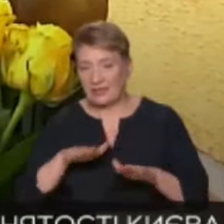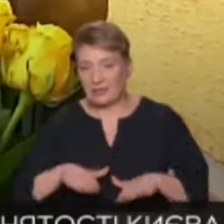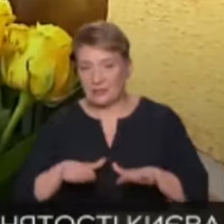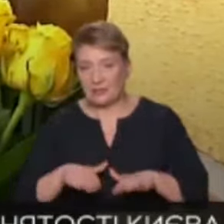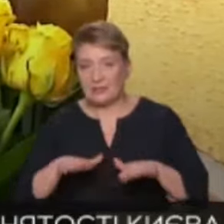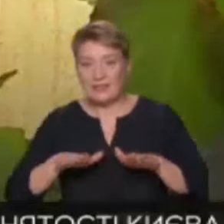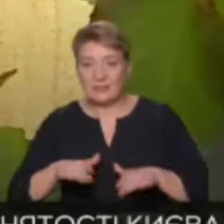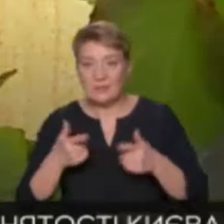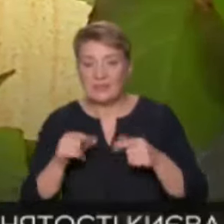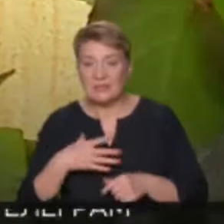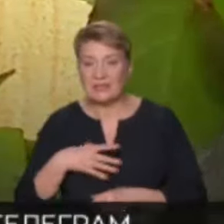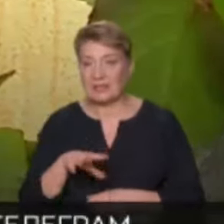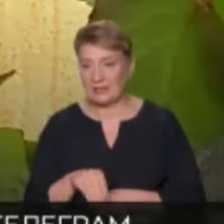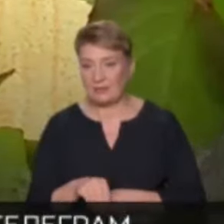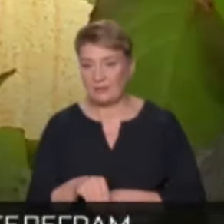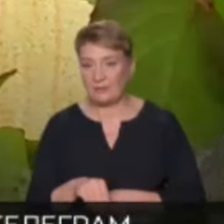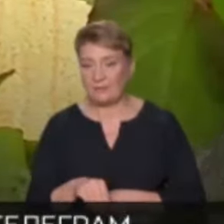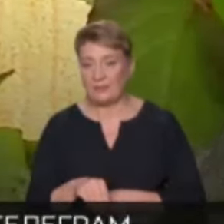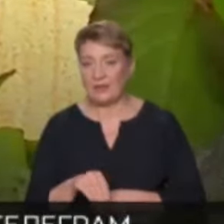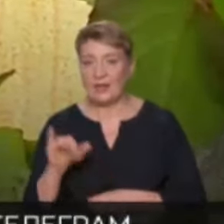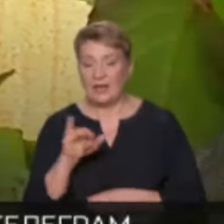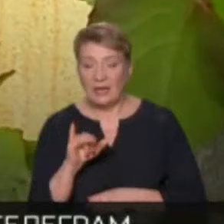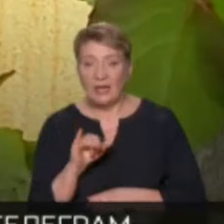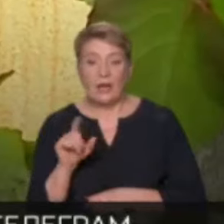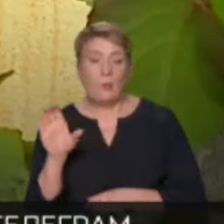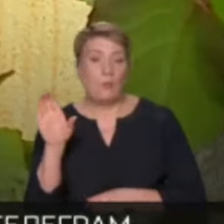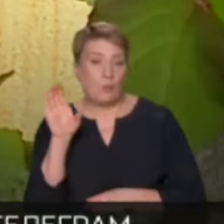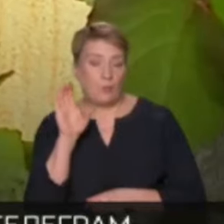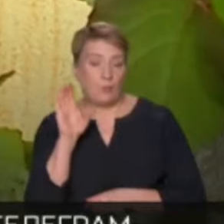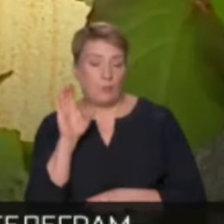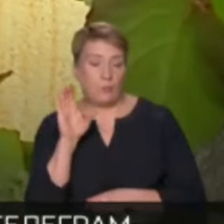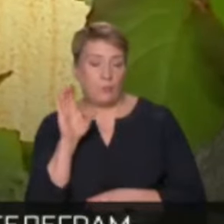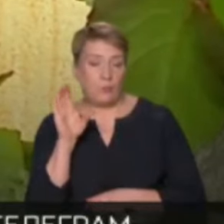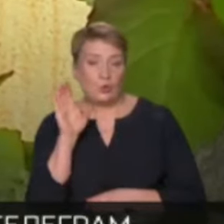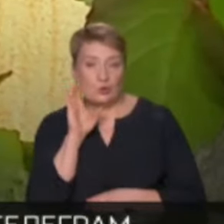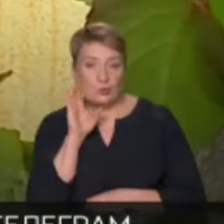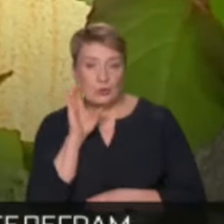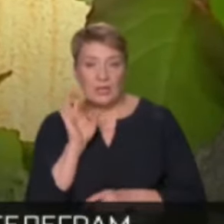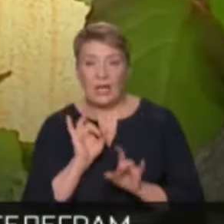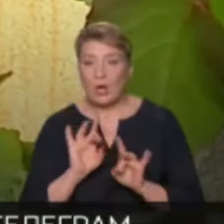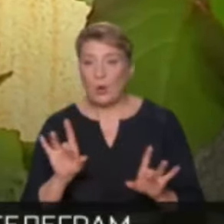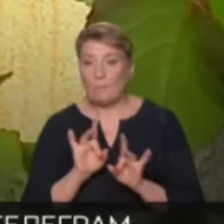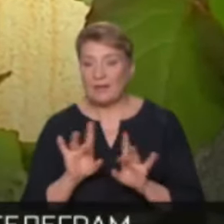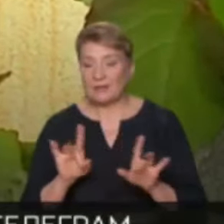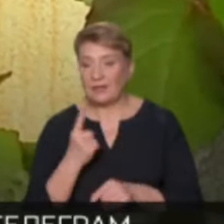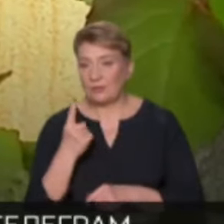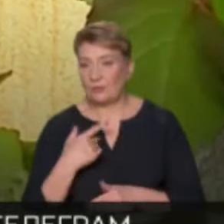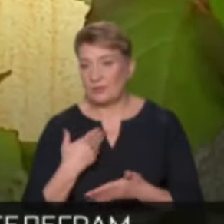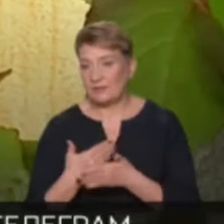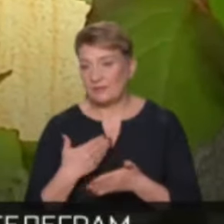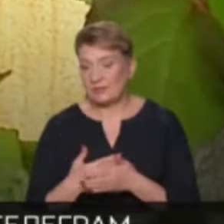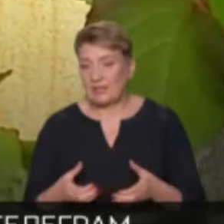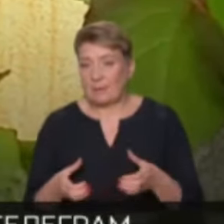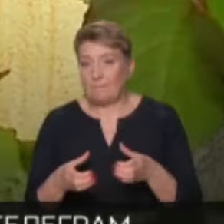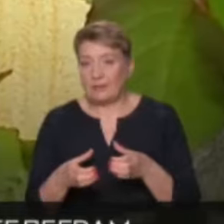місць, де вони загинули. І, будь ласка, почуйте коментар одного із волонтерів підрозділу